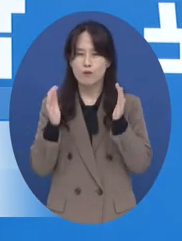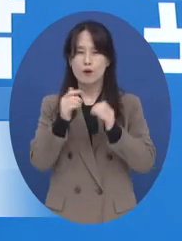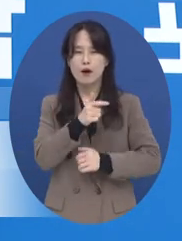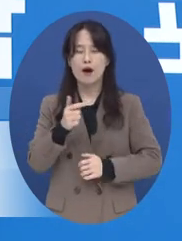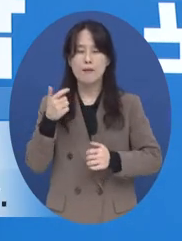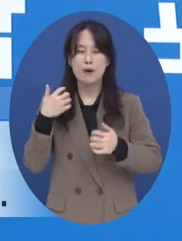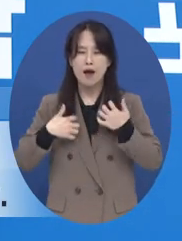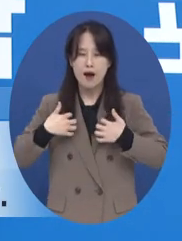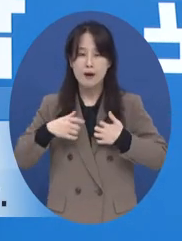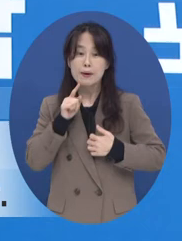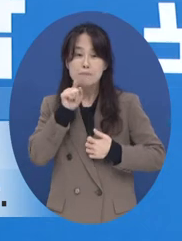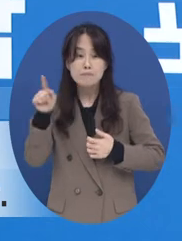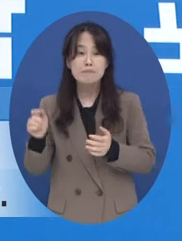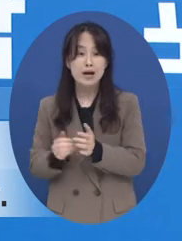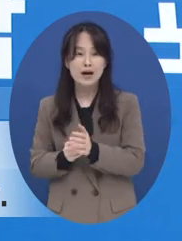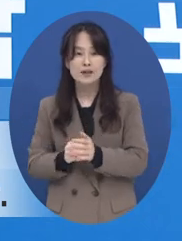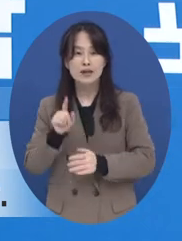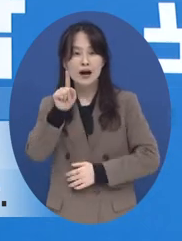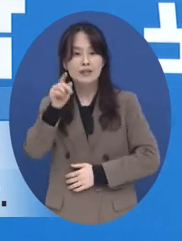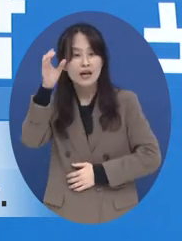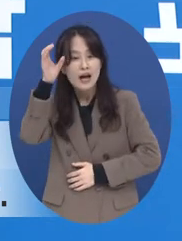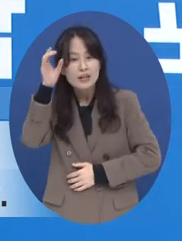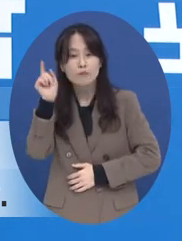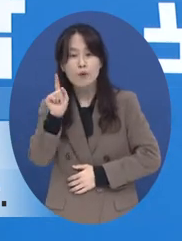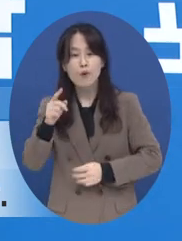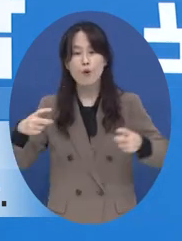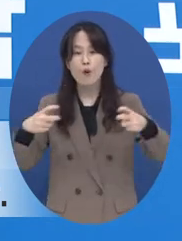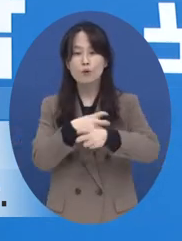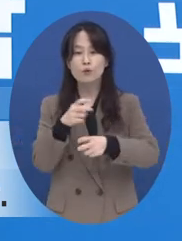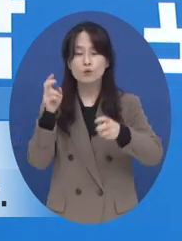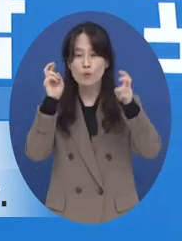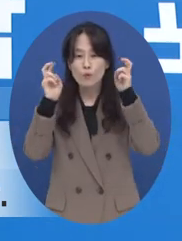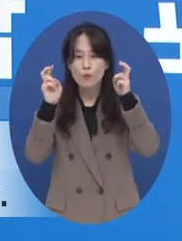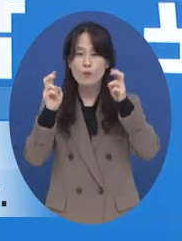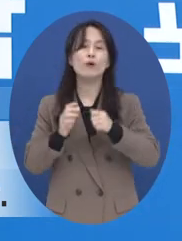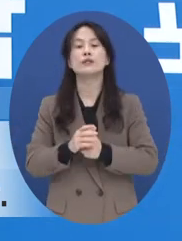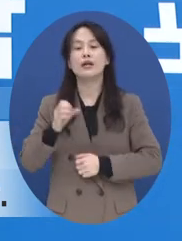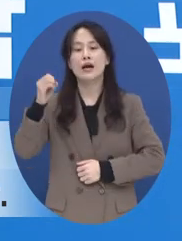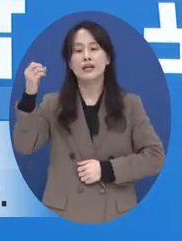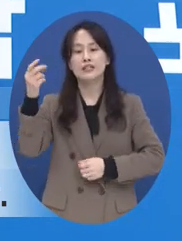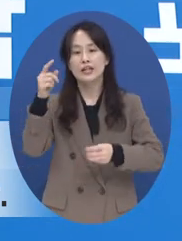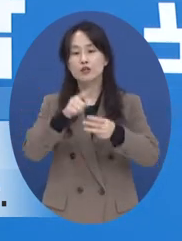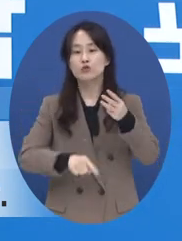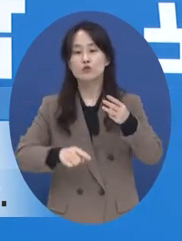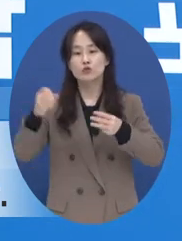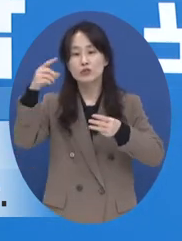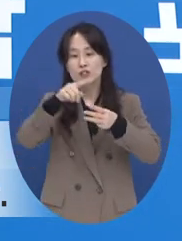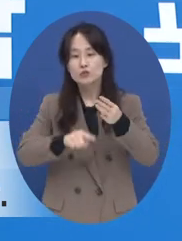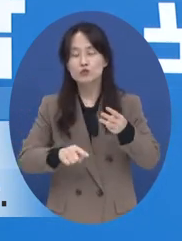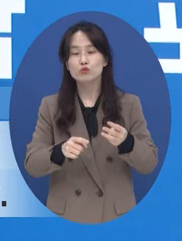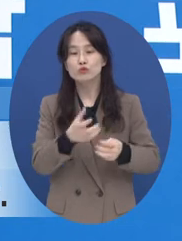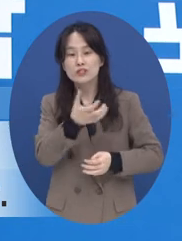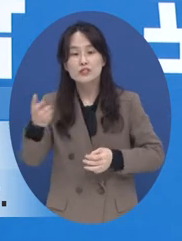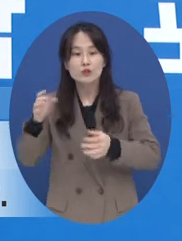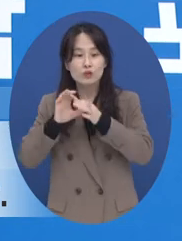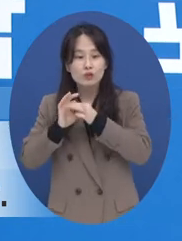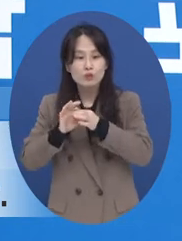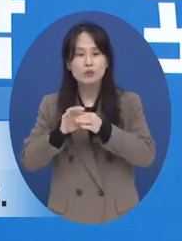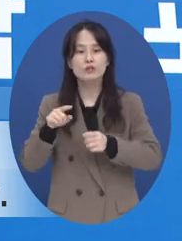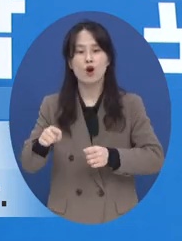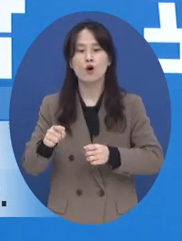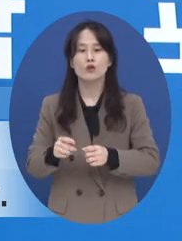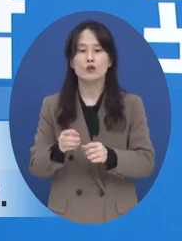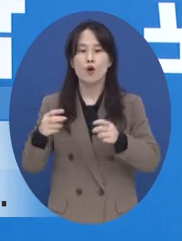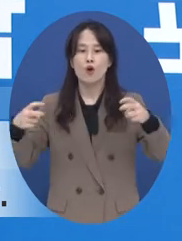많이 주십니다. 그러면서 한 가지 기대하시는 부분이 교통공사 양주시 유치를 통해서 우리 양주시가 경기 북부